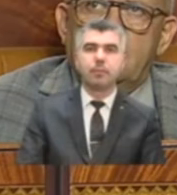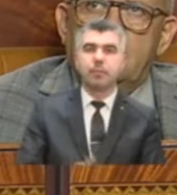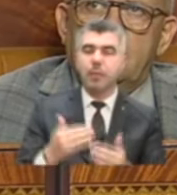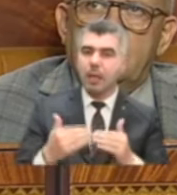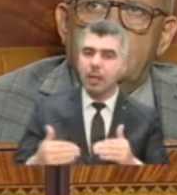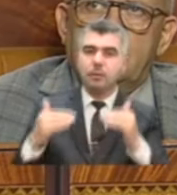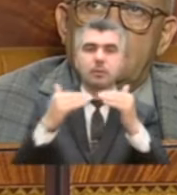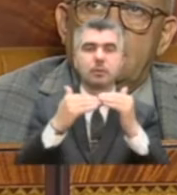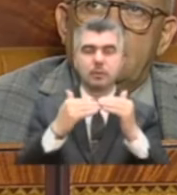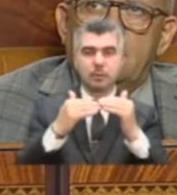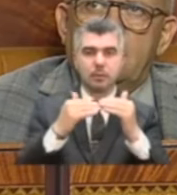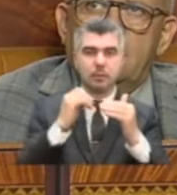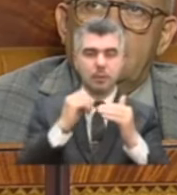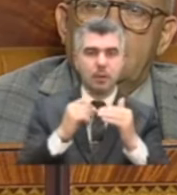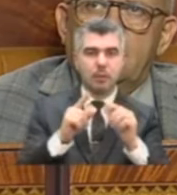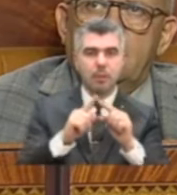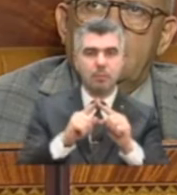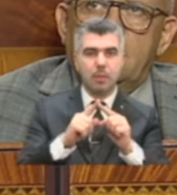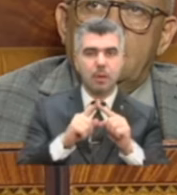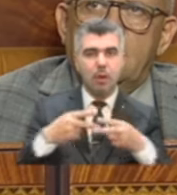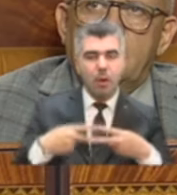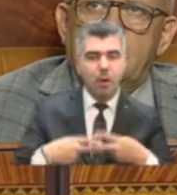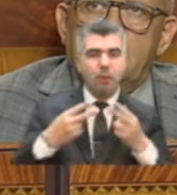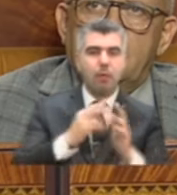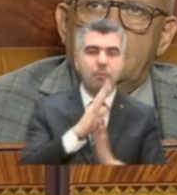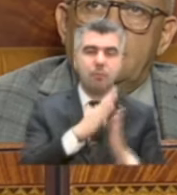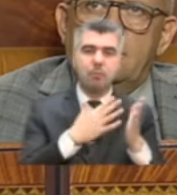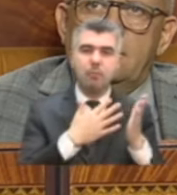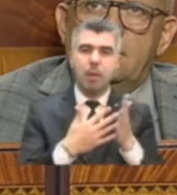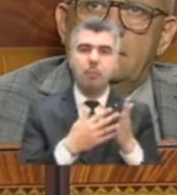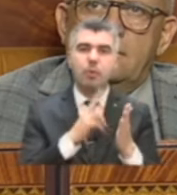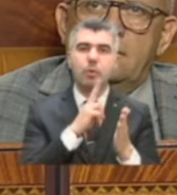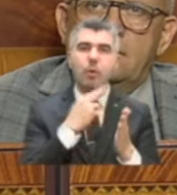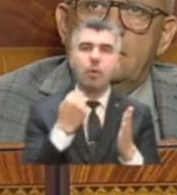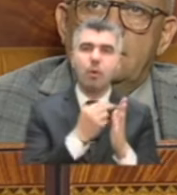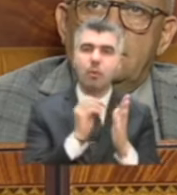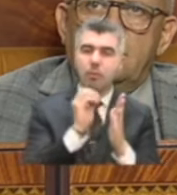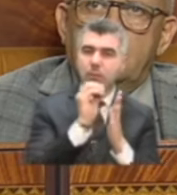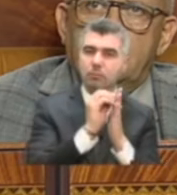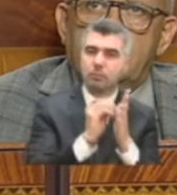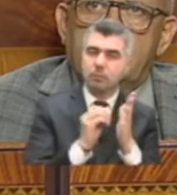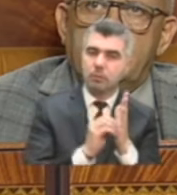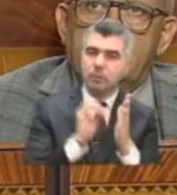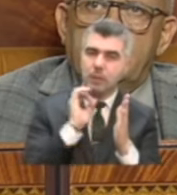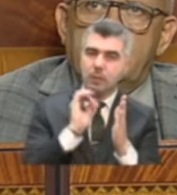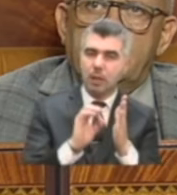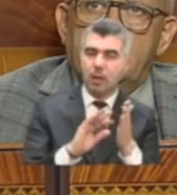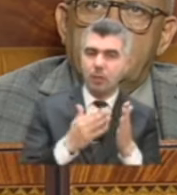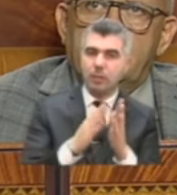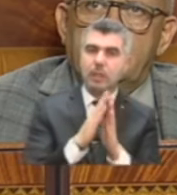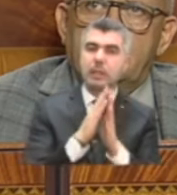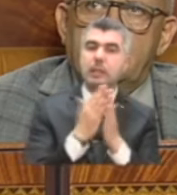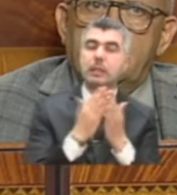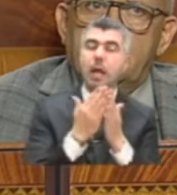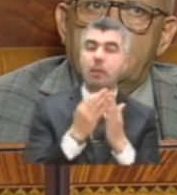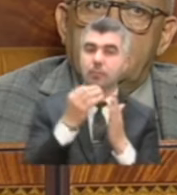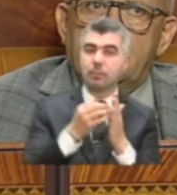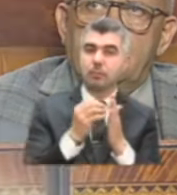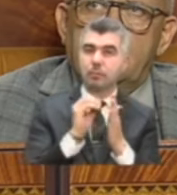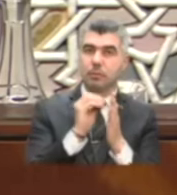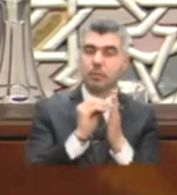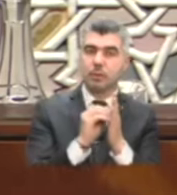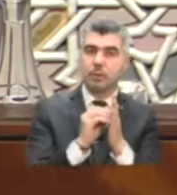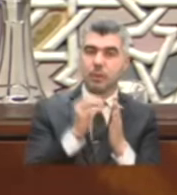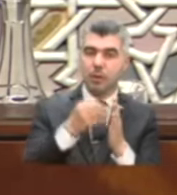والبعد الثقافي للبرنامج الحكومي المقدم في سفة جعل الكتاب